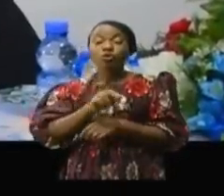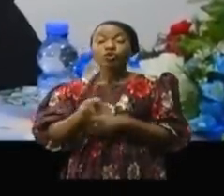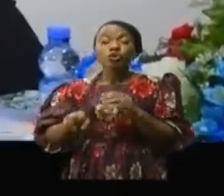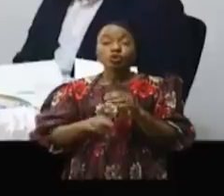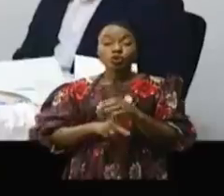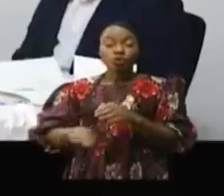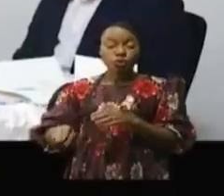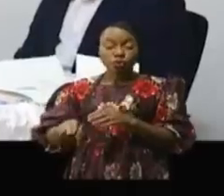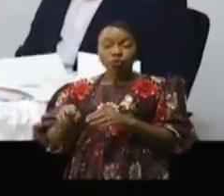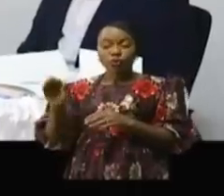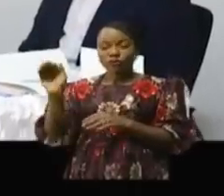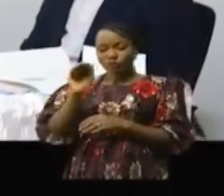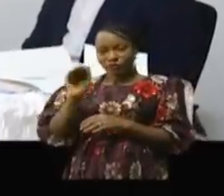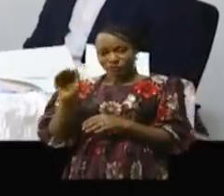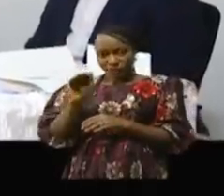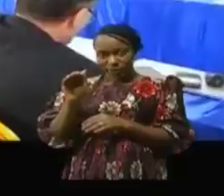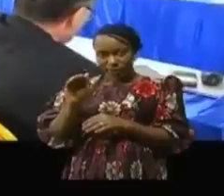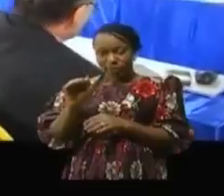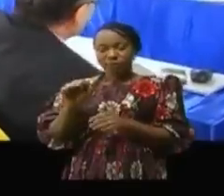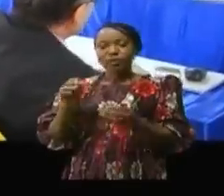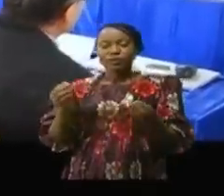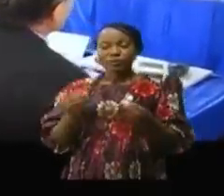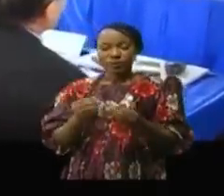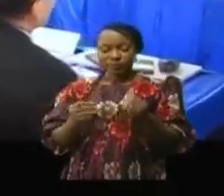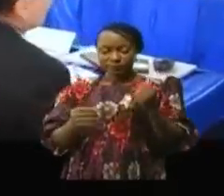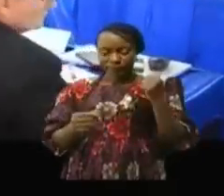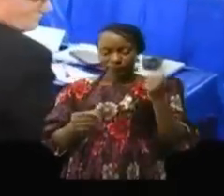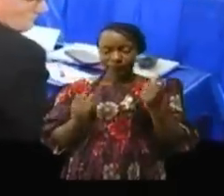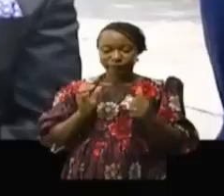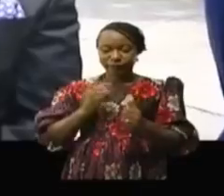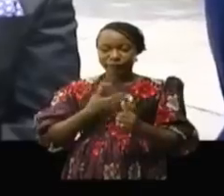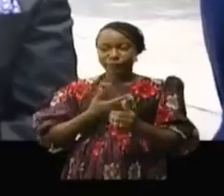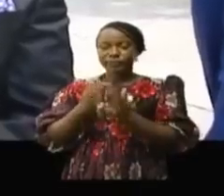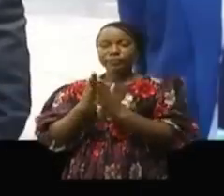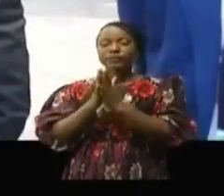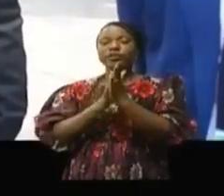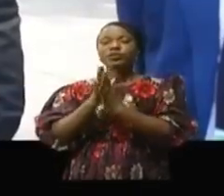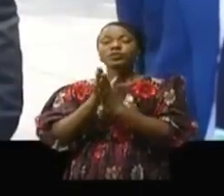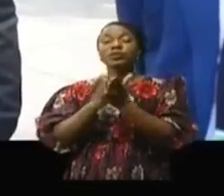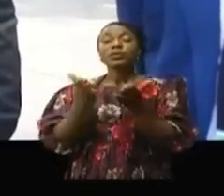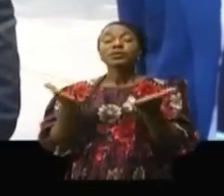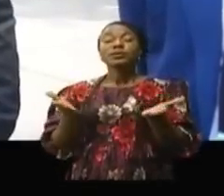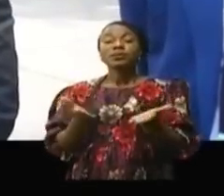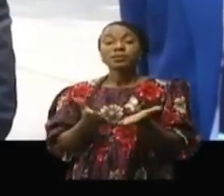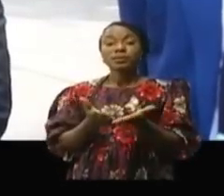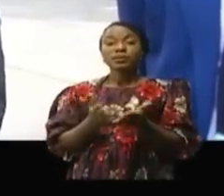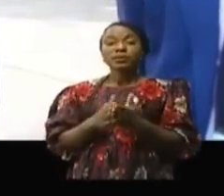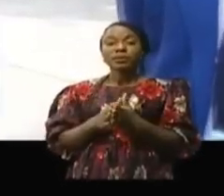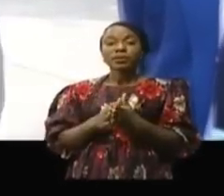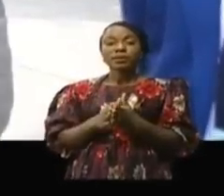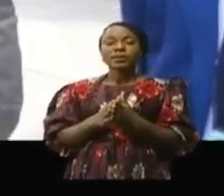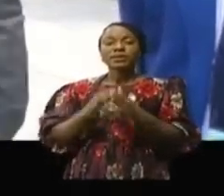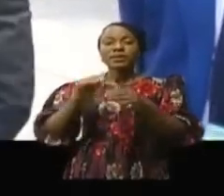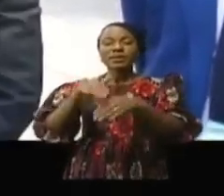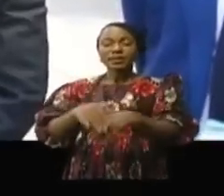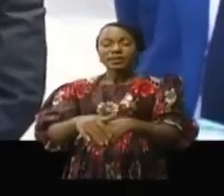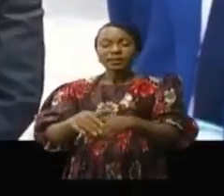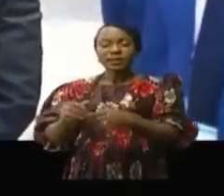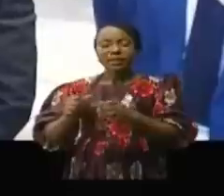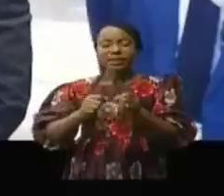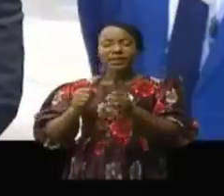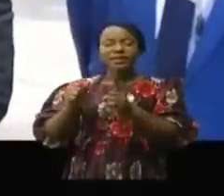du gouvernement en matière agricole. Notre souhait ici, c'est le souhait pour s'engager